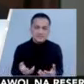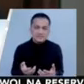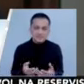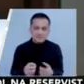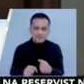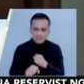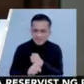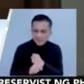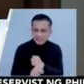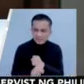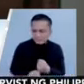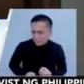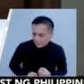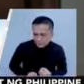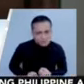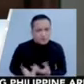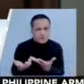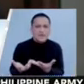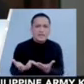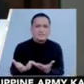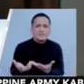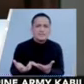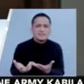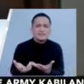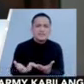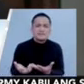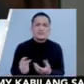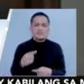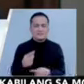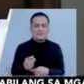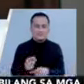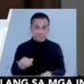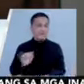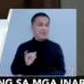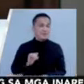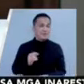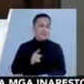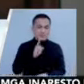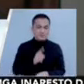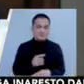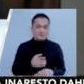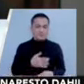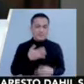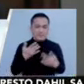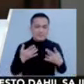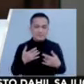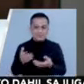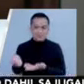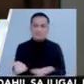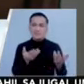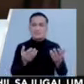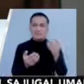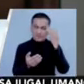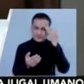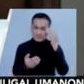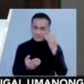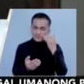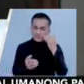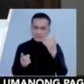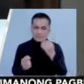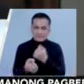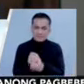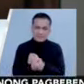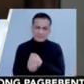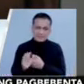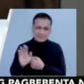todo bigay. And I think ganun ako in real life. Dinala pa niya sa Korea yung love of his life.